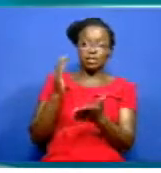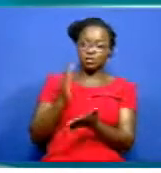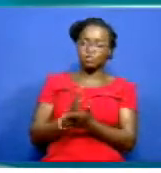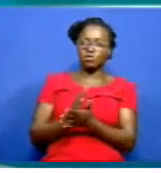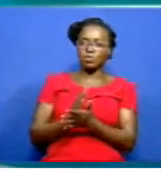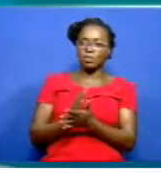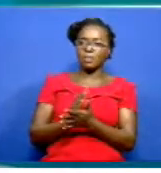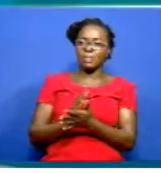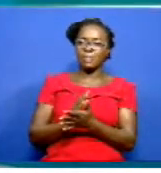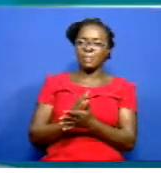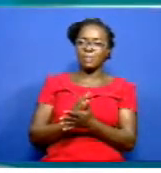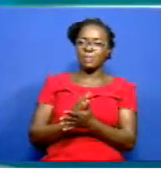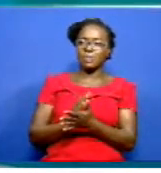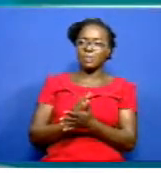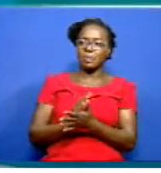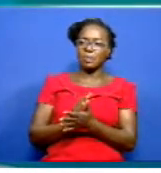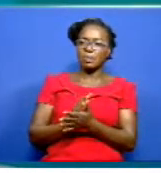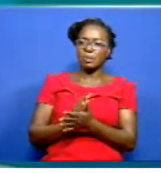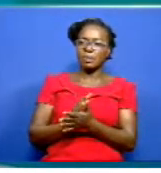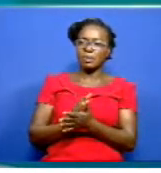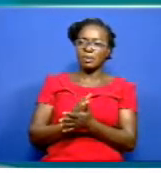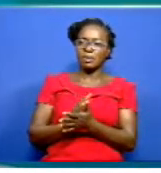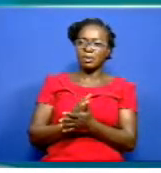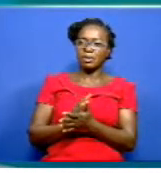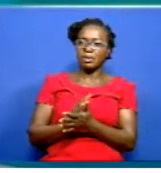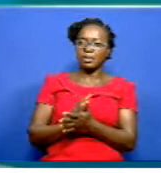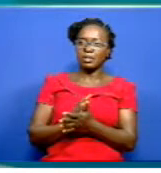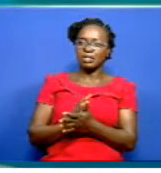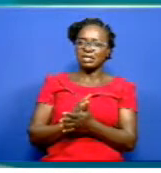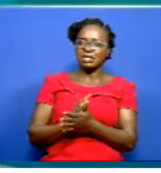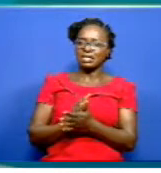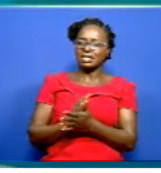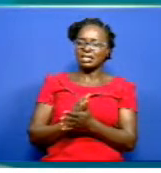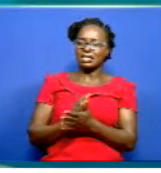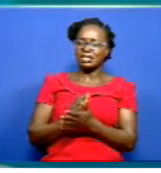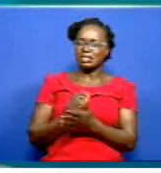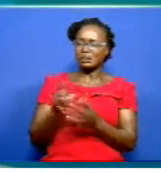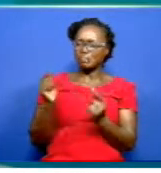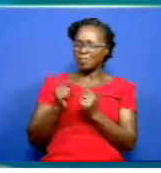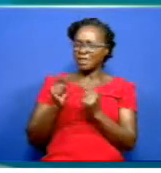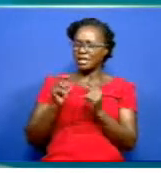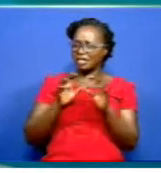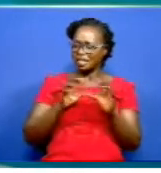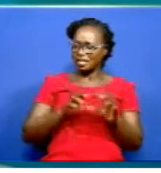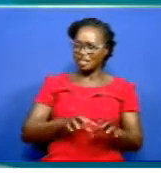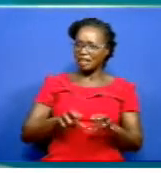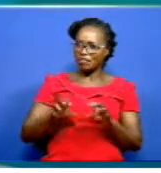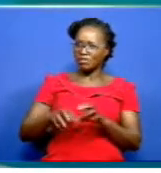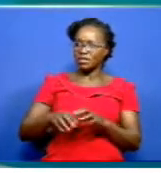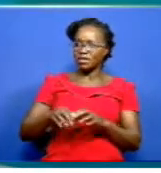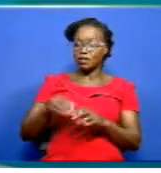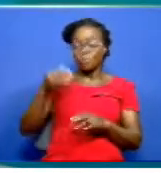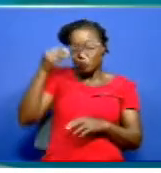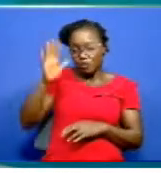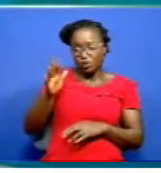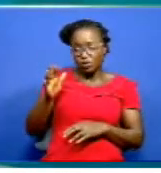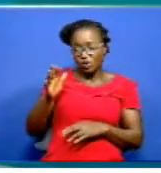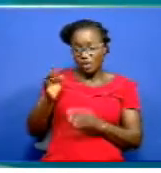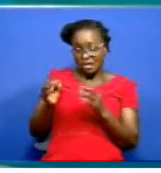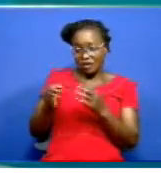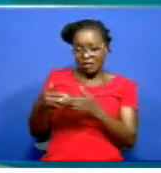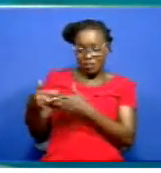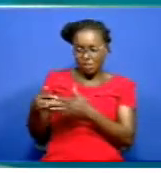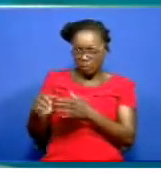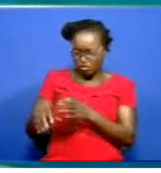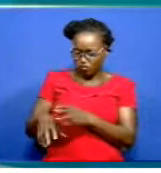reality kitakachobaki tu ni huzuniko na mahangaiko kwa jamii, kwa sababu hatujui mtoto angekuwa mkubwa angekuwa nani